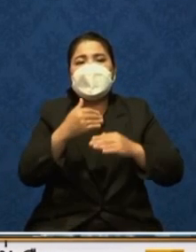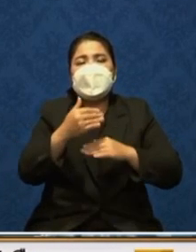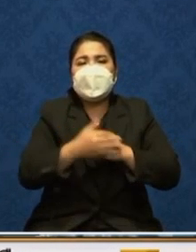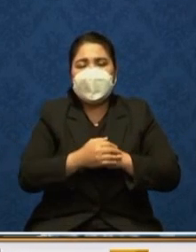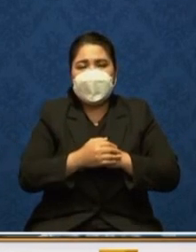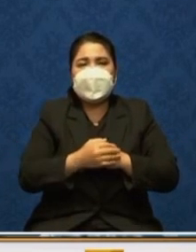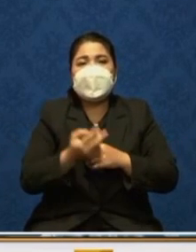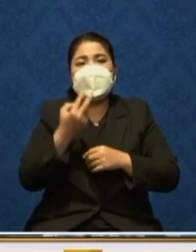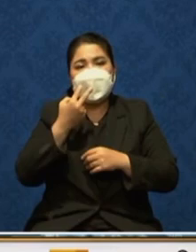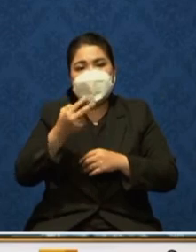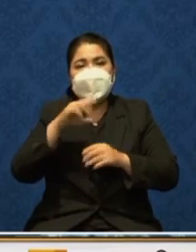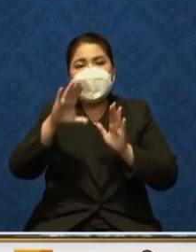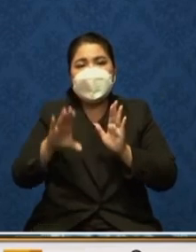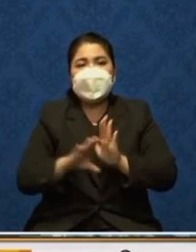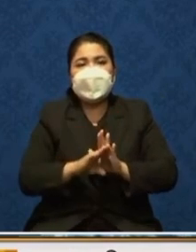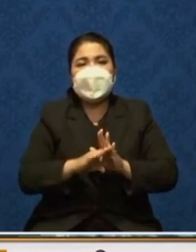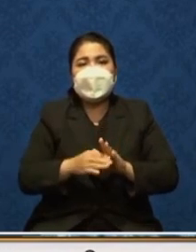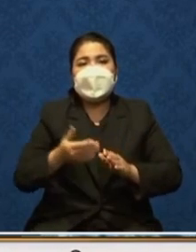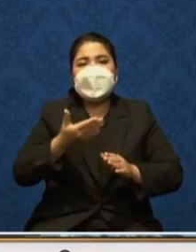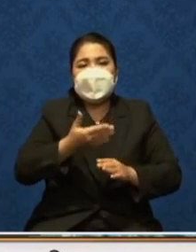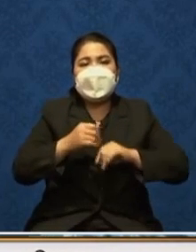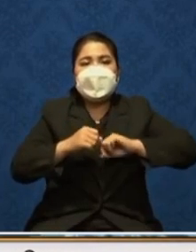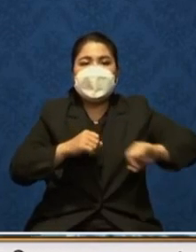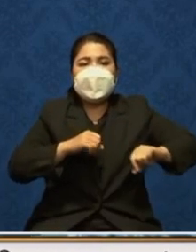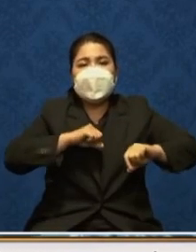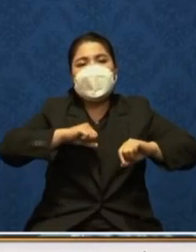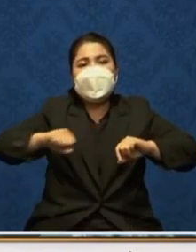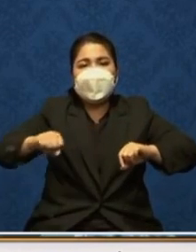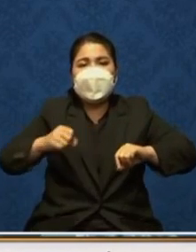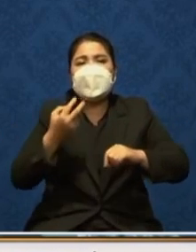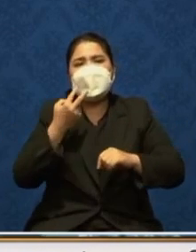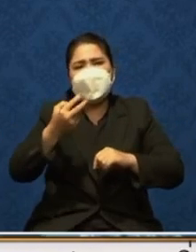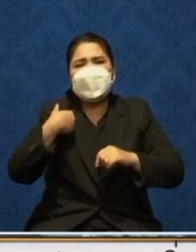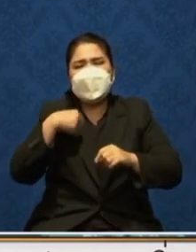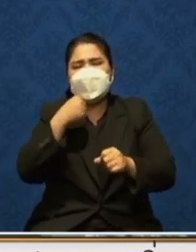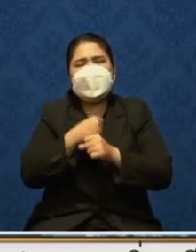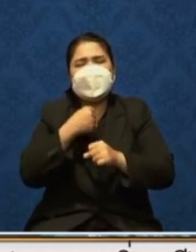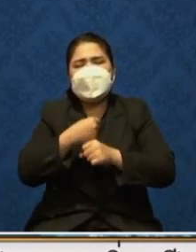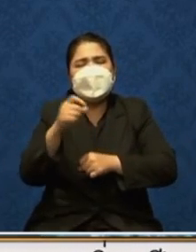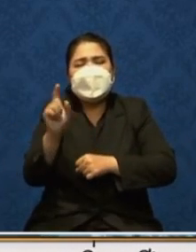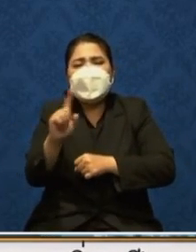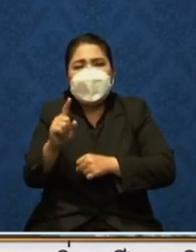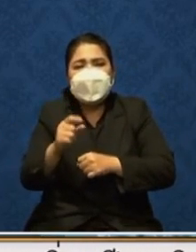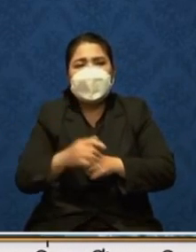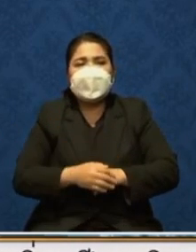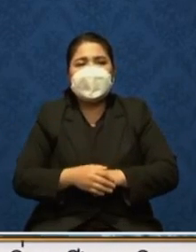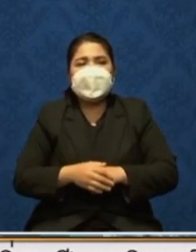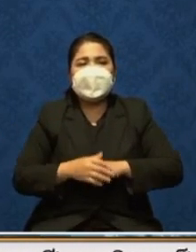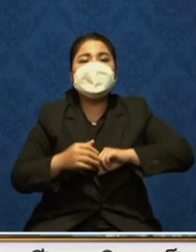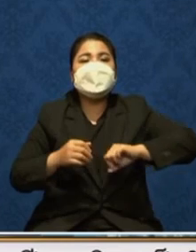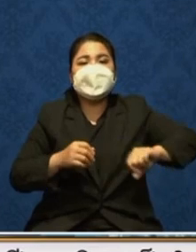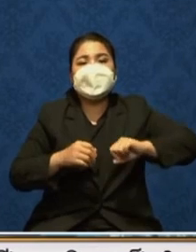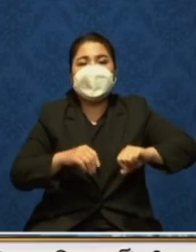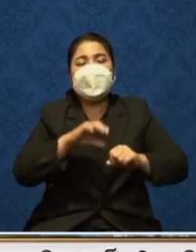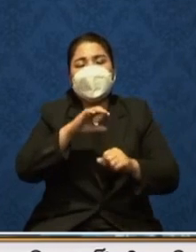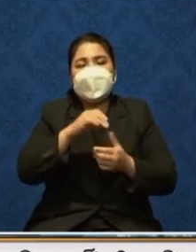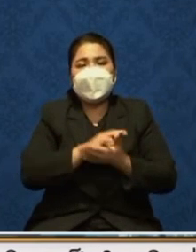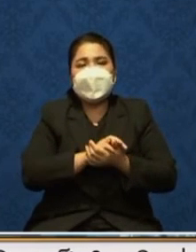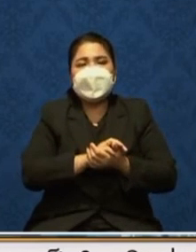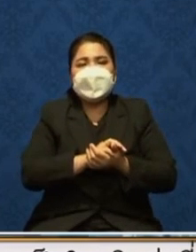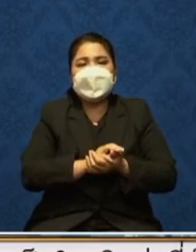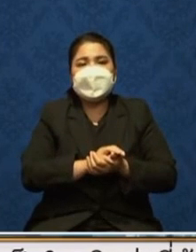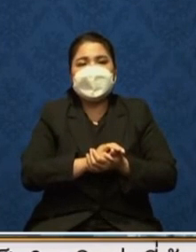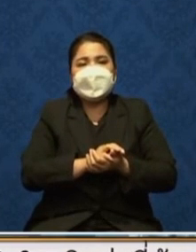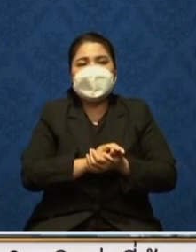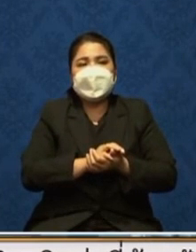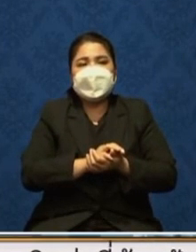มาดูกนะครับภาพซ้ายกบภาพขวาวาตกลแล้ทำไปเพื่อะไรนะฮะภาพซ้ายกคือแผนที่ของเขตพ